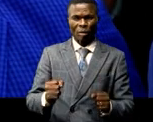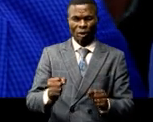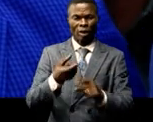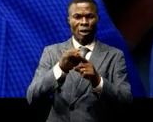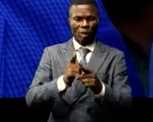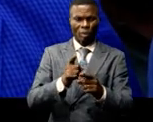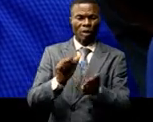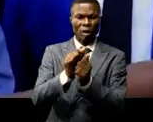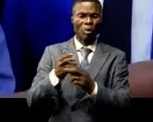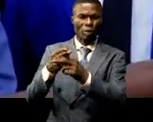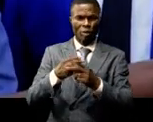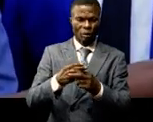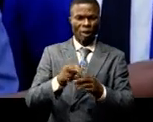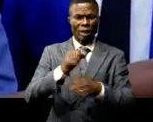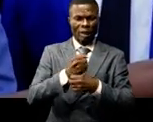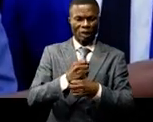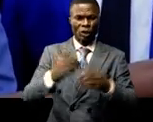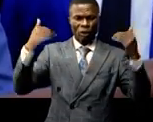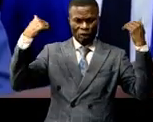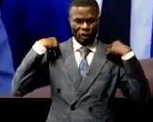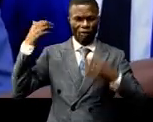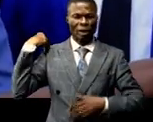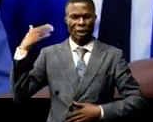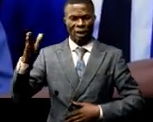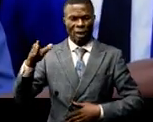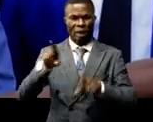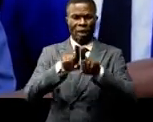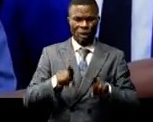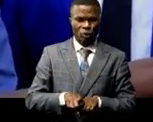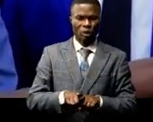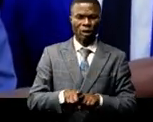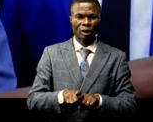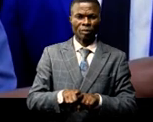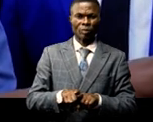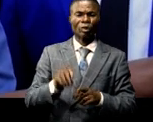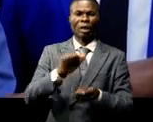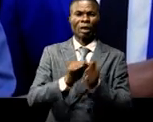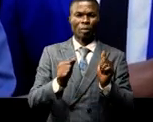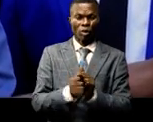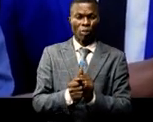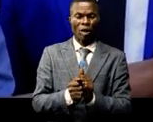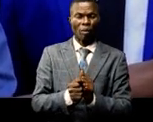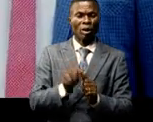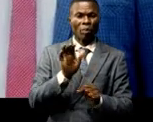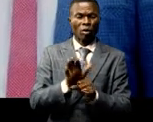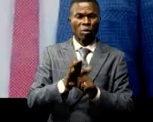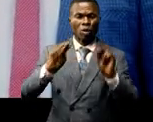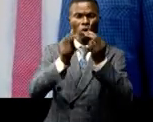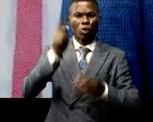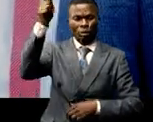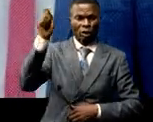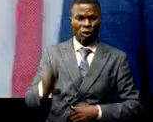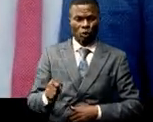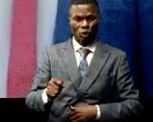la sécurité et restauration de l'autorité de l'État, mais aussi les enjeux autour des groupes armés encore actifs